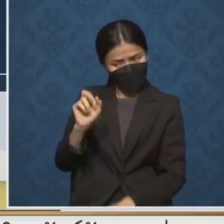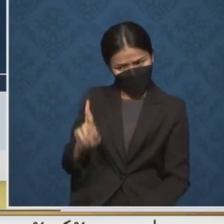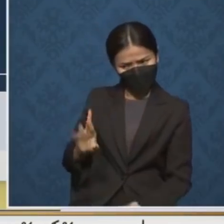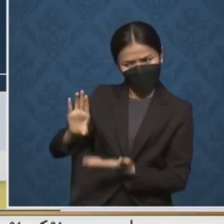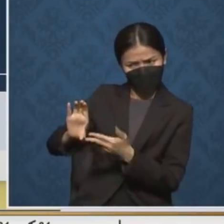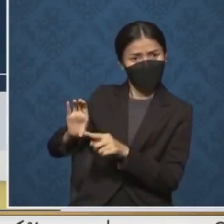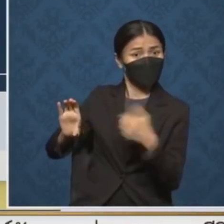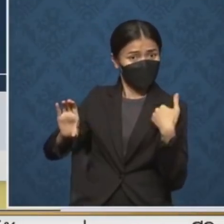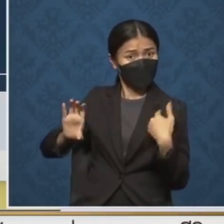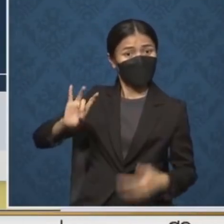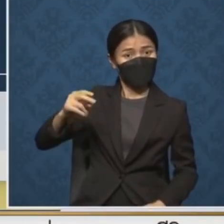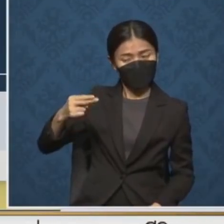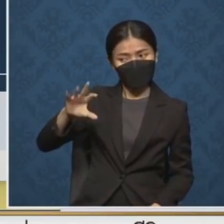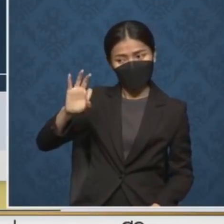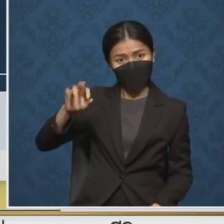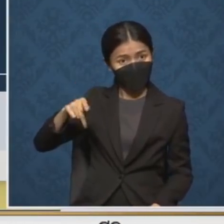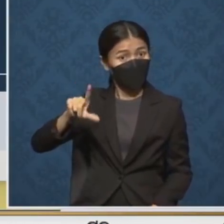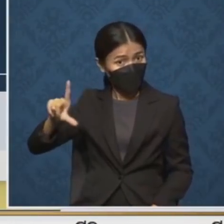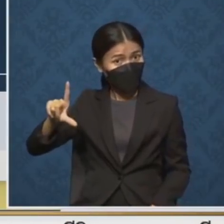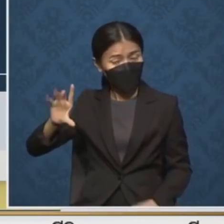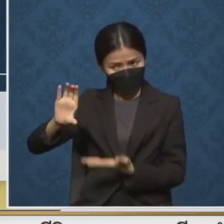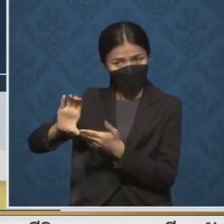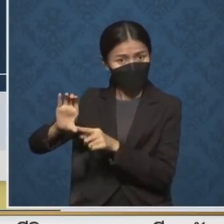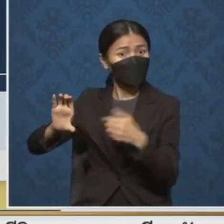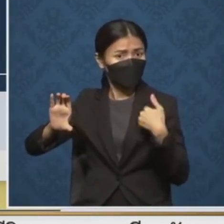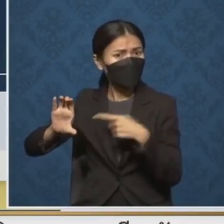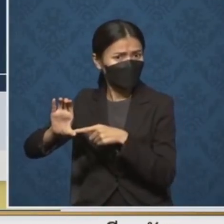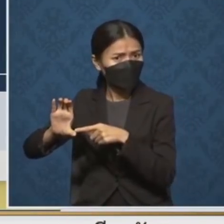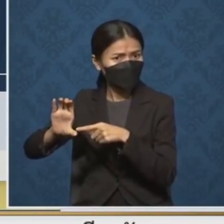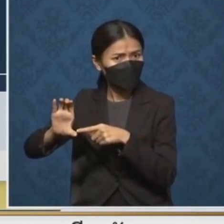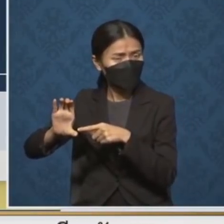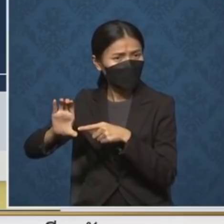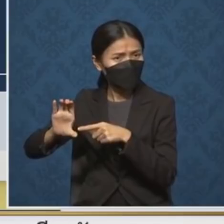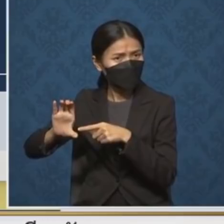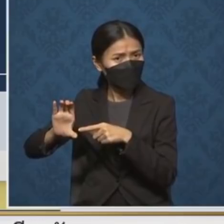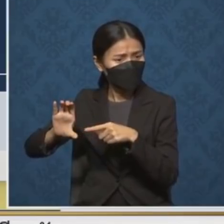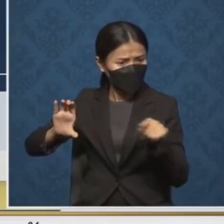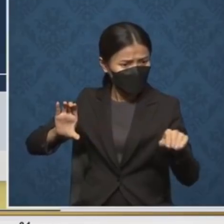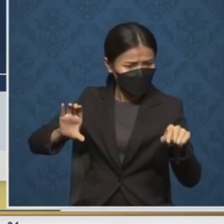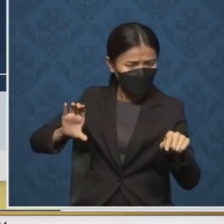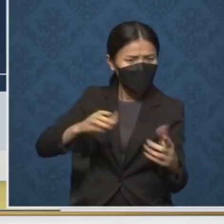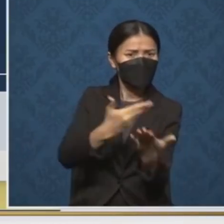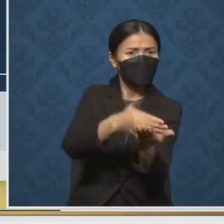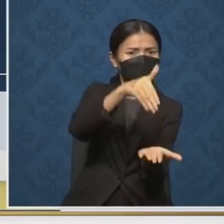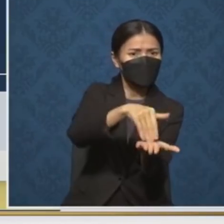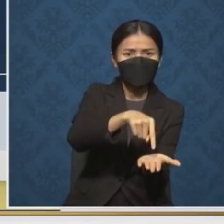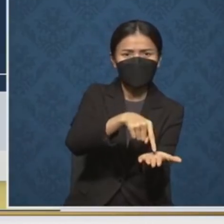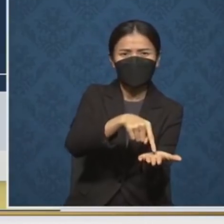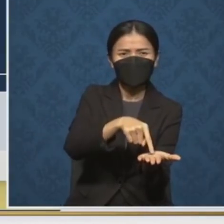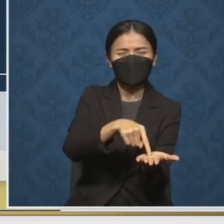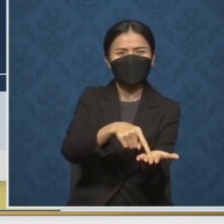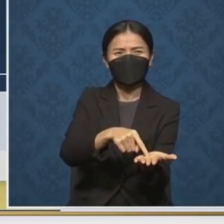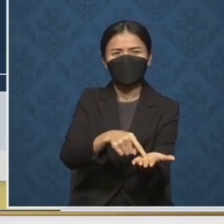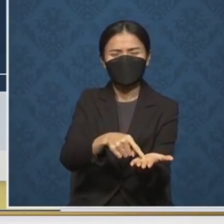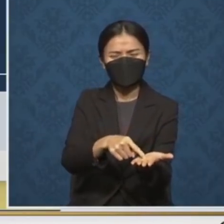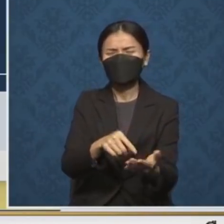ล้ว 89,000 ล้านบาทซึ่งดิฉันก็คิดว่าน่าจะจำเป็นมากจนเกินพอแต่เมื่อกรรมธิการพิจารณางบประมาณแล้